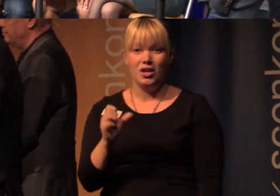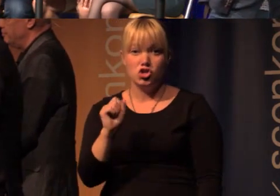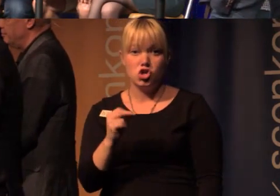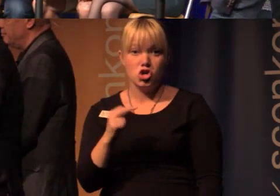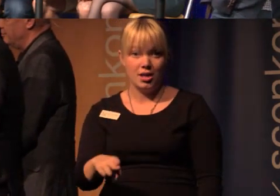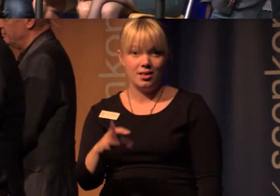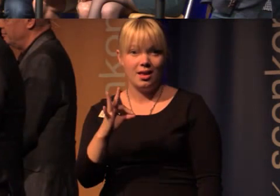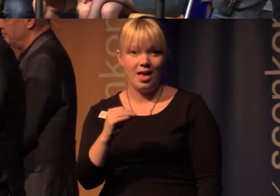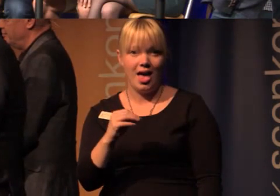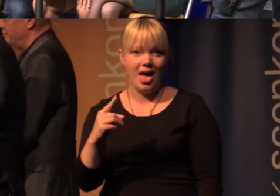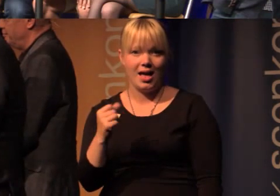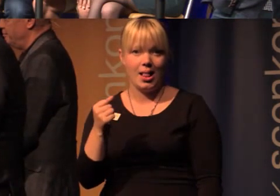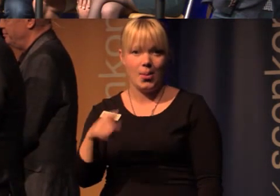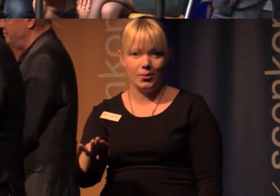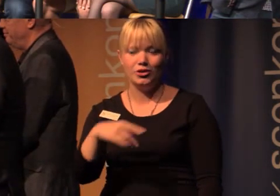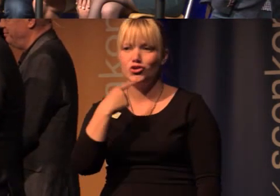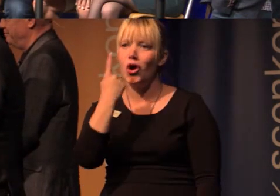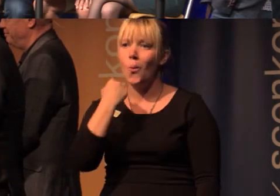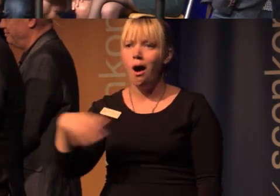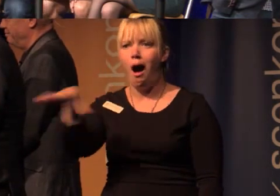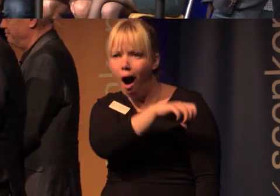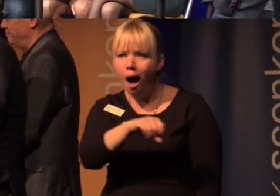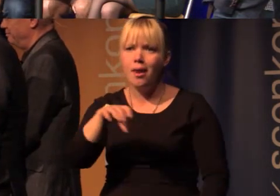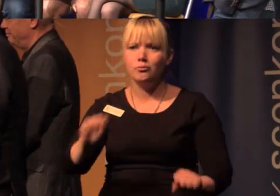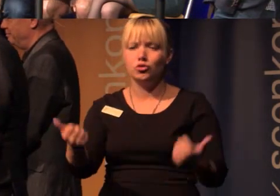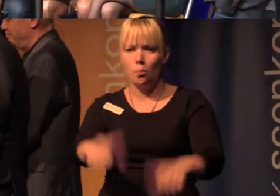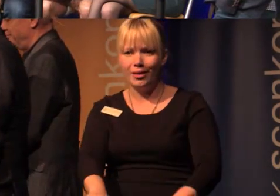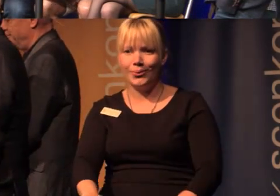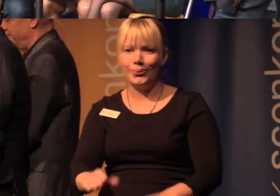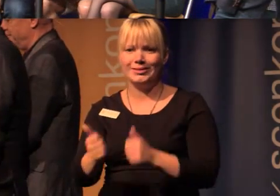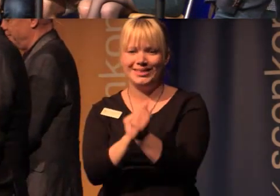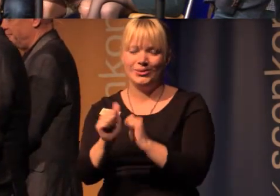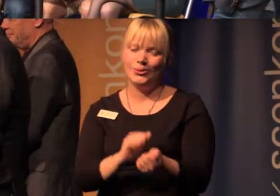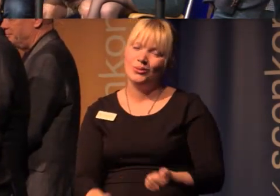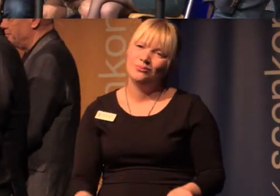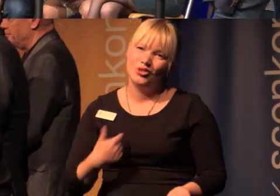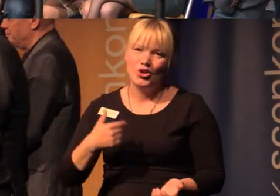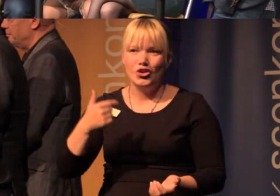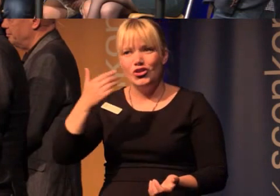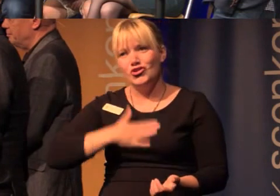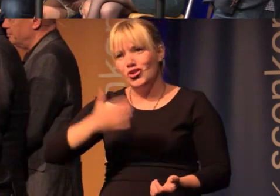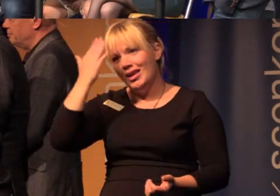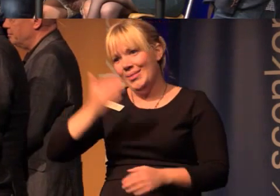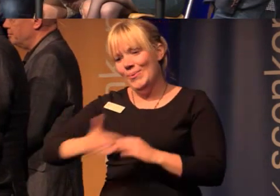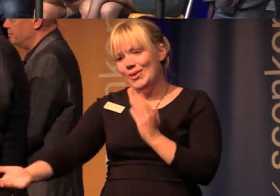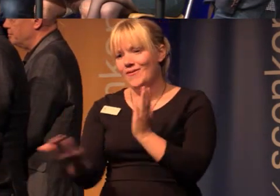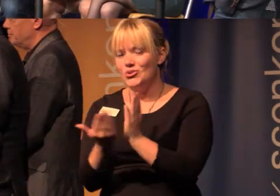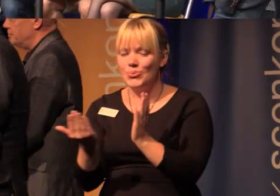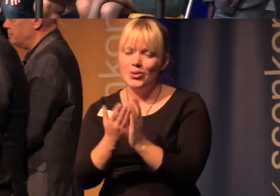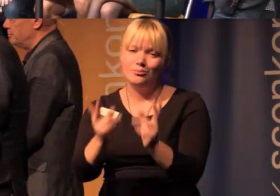allihopa. Men det är också en sån där sak man kan göra vid sidan av. Vi tycker nog att skolan ska ägna sig mer